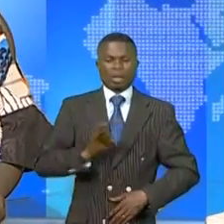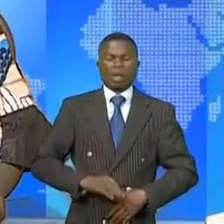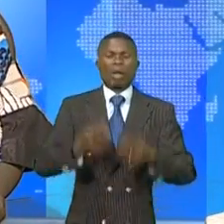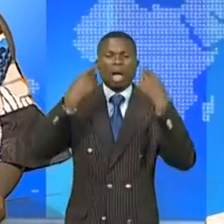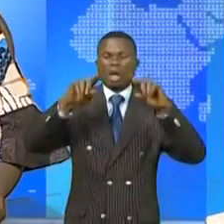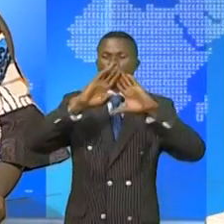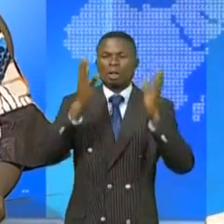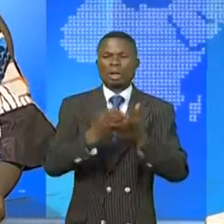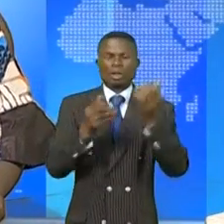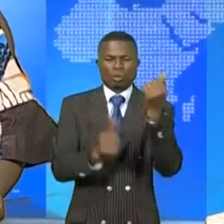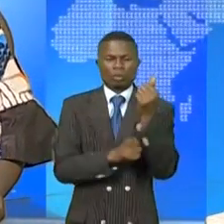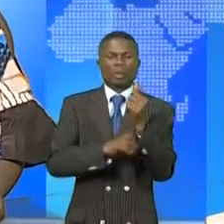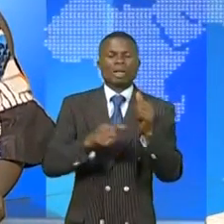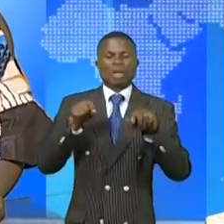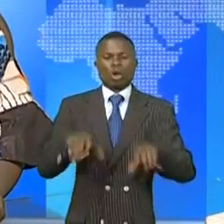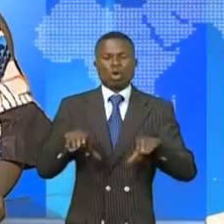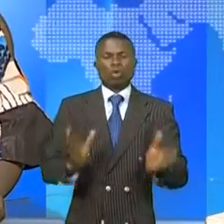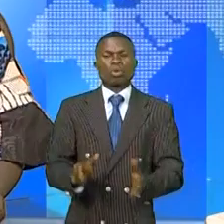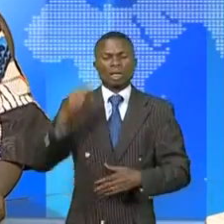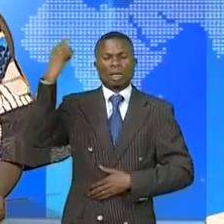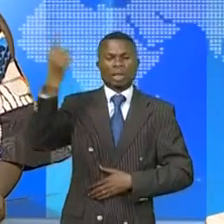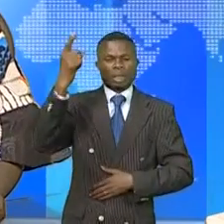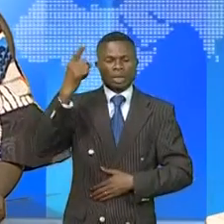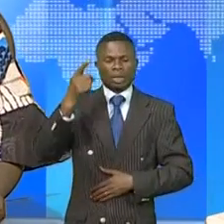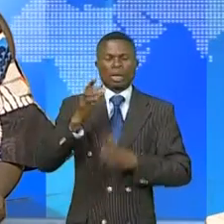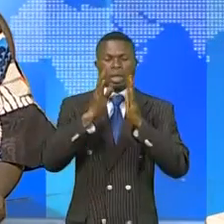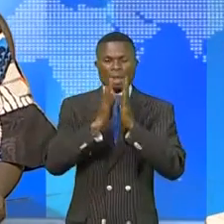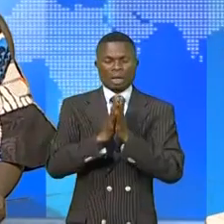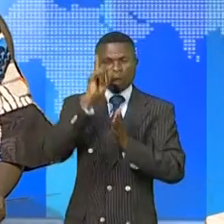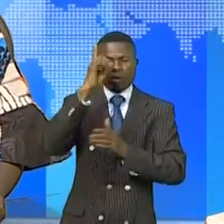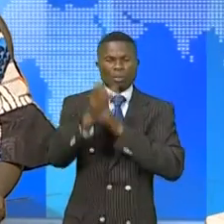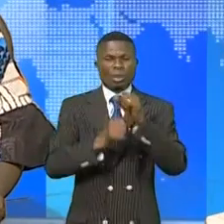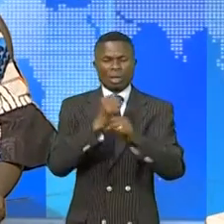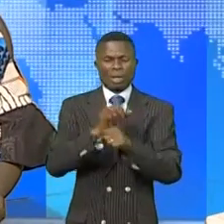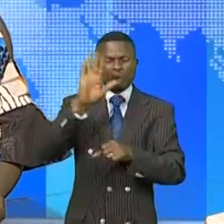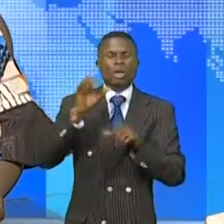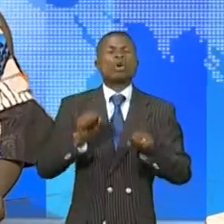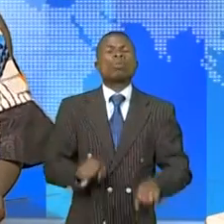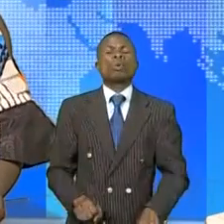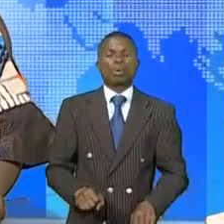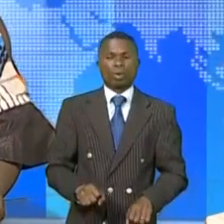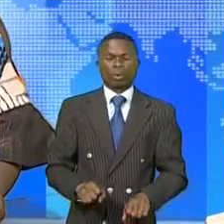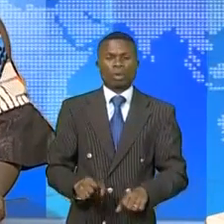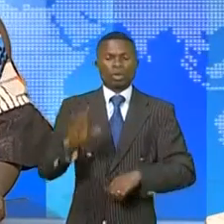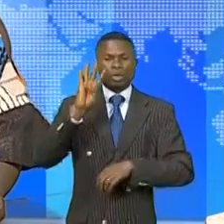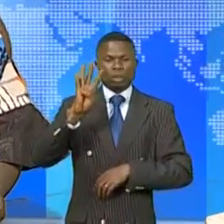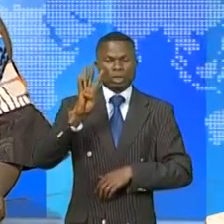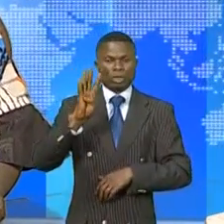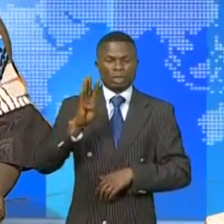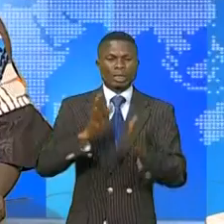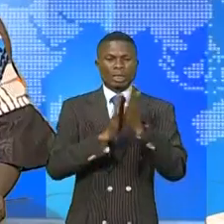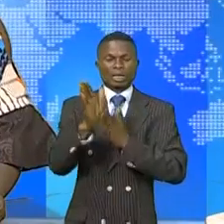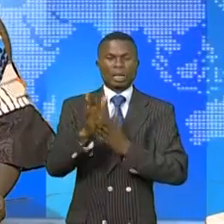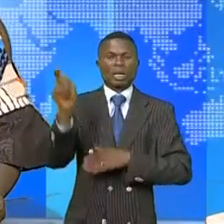nationale qu'internationale la commémoration du premier anniversaire de son décès. C'est jeudi